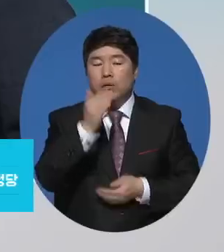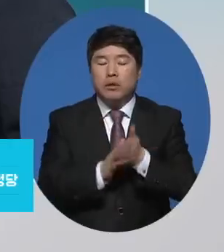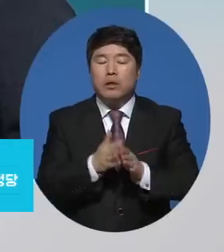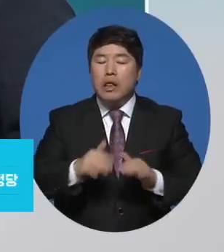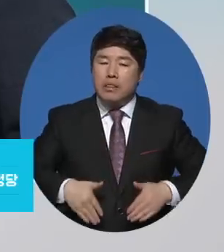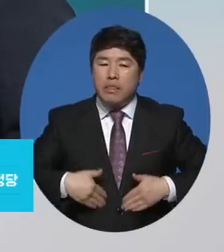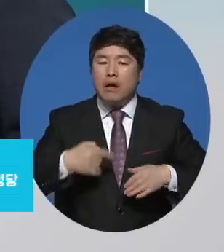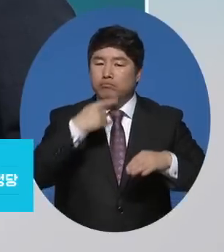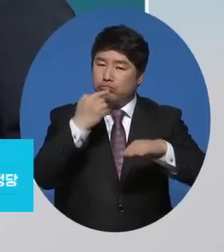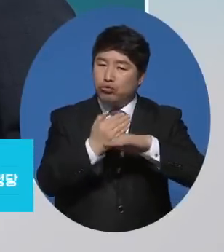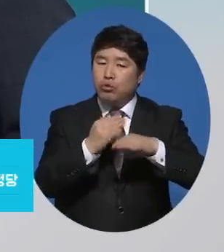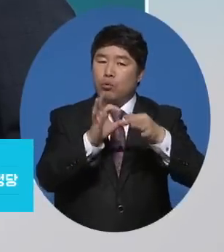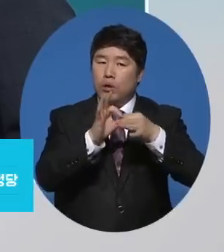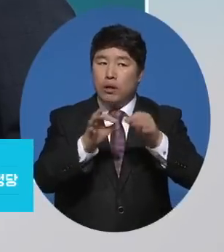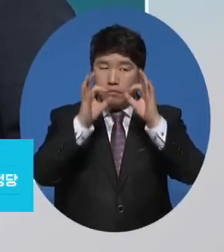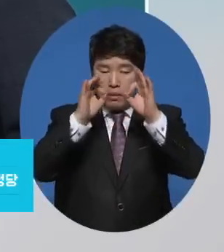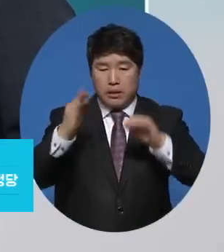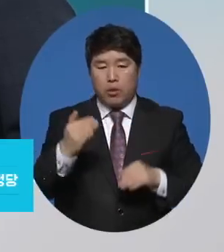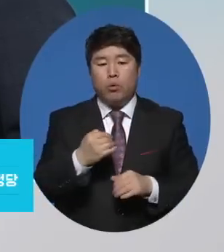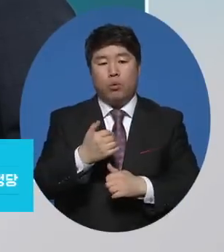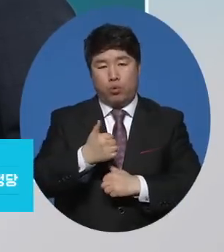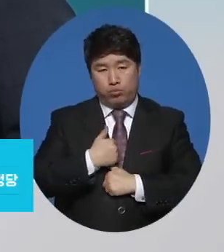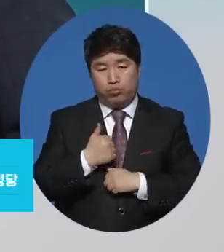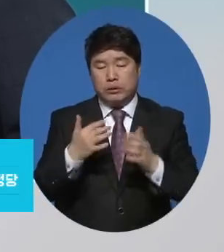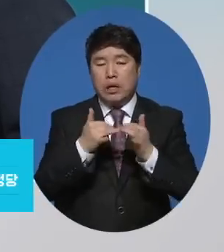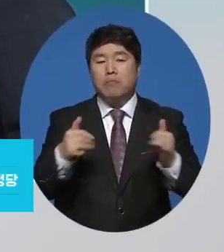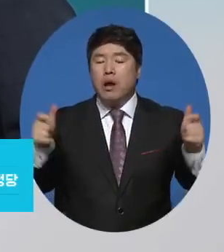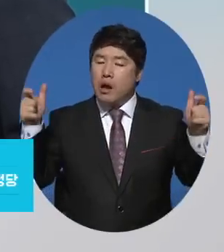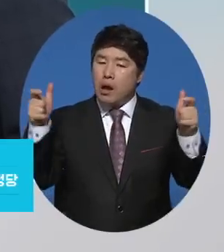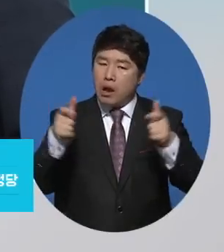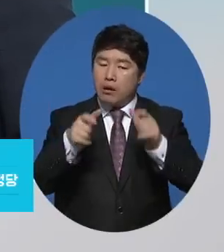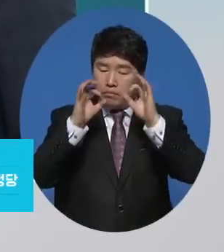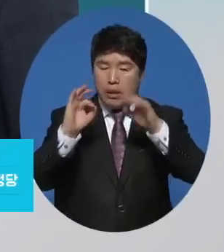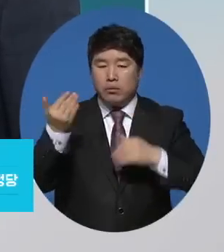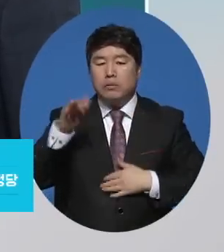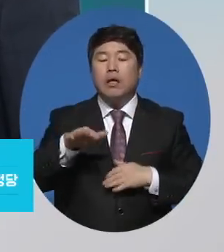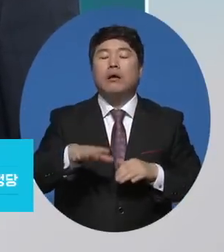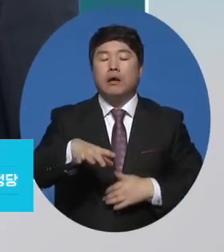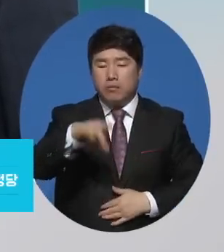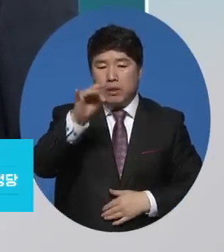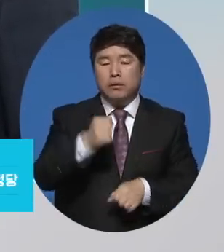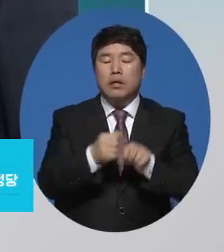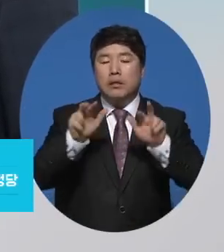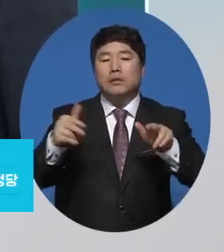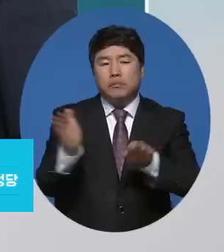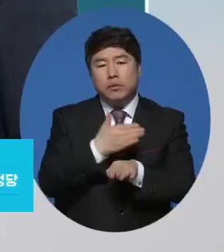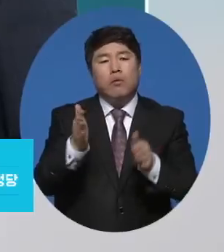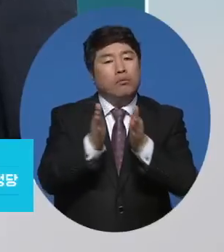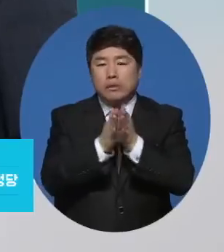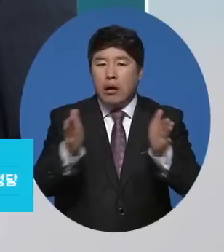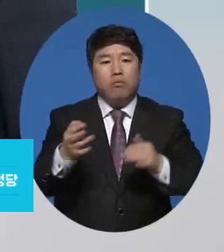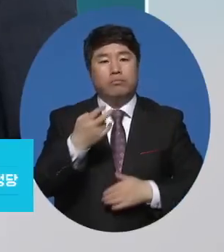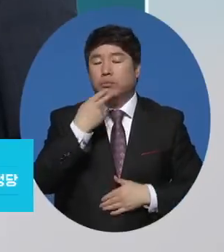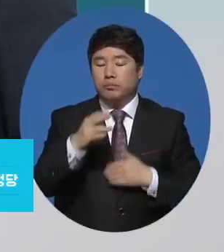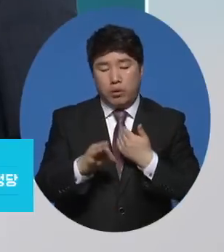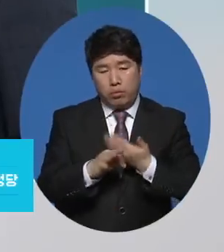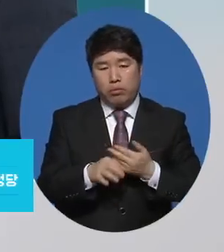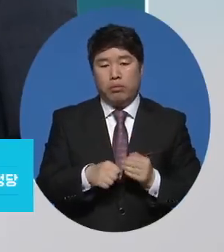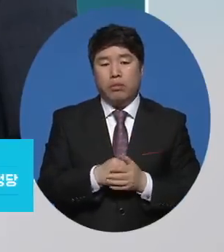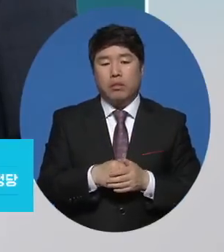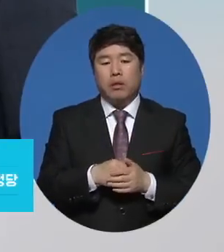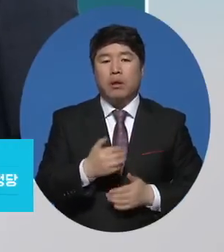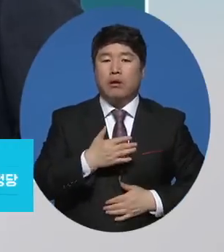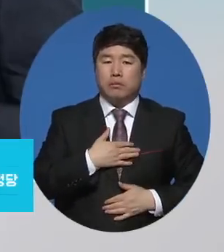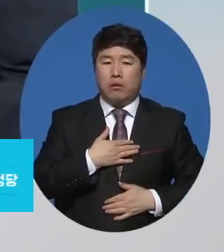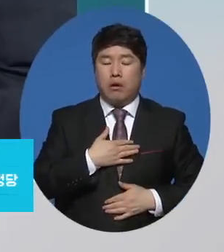관계까지 봐야 되고요 병력에 감축 이런 걸 봐야 되는데 그 제가 일단 지금부터 시작을 하지 않으면